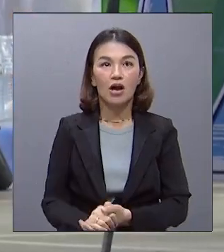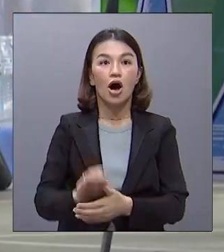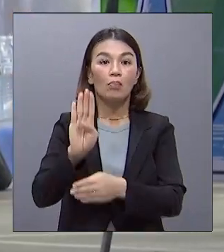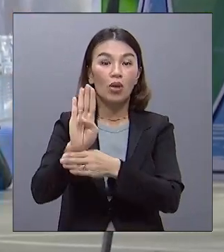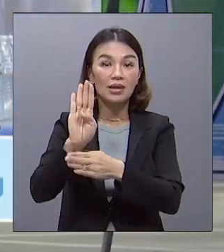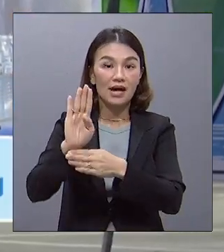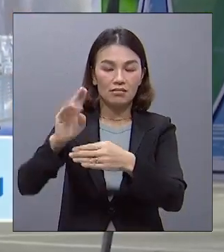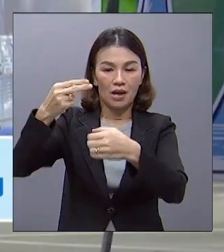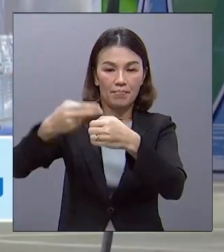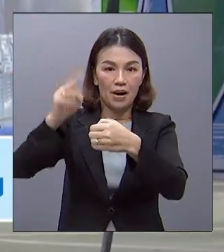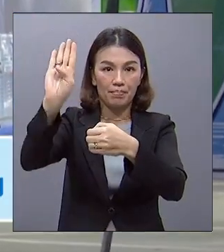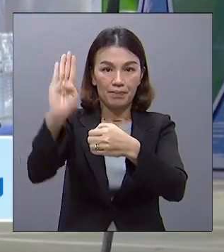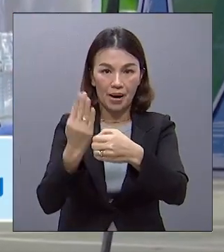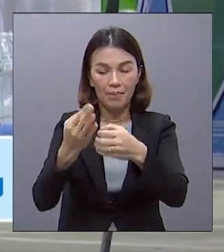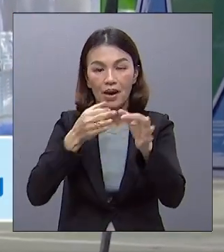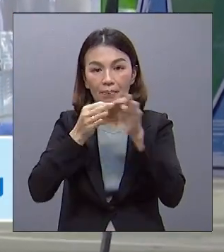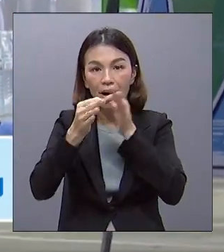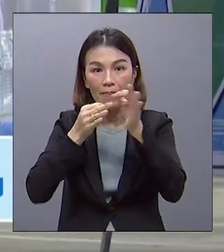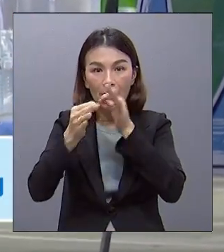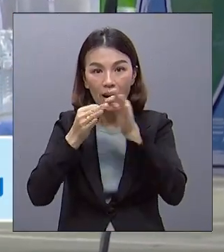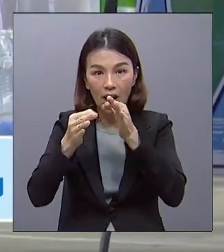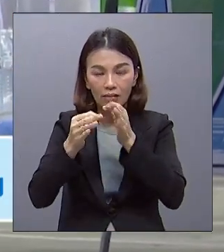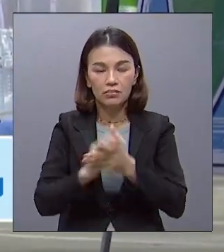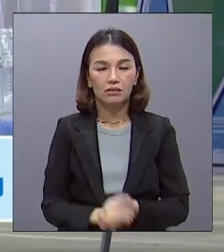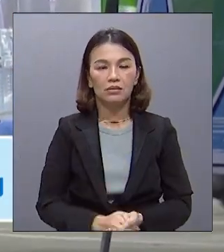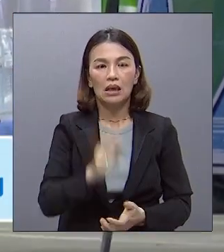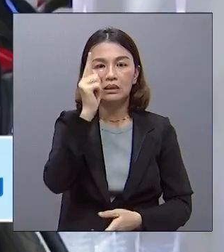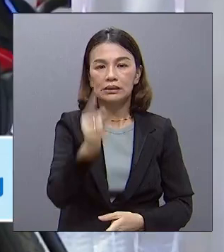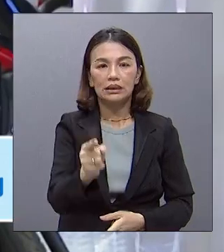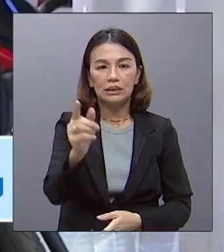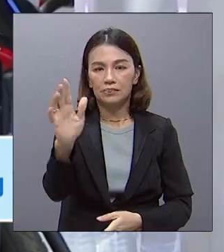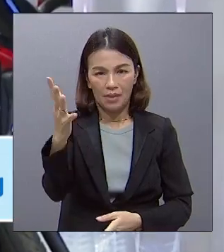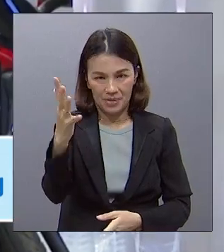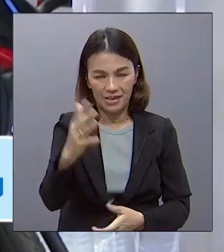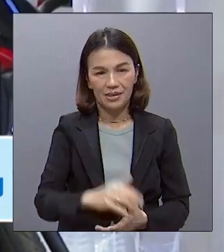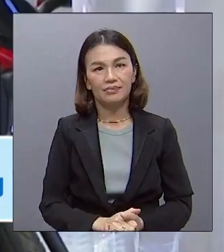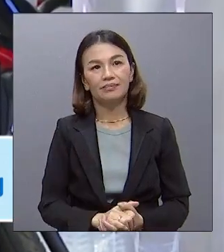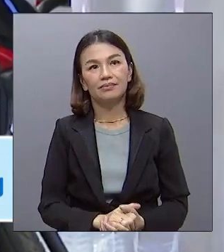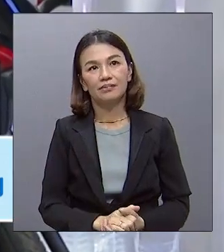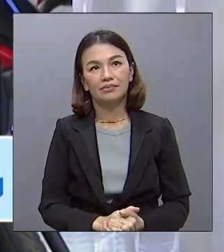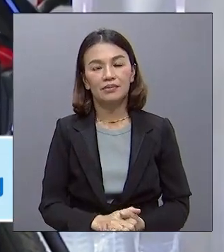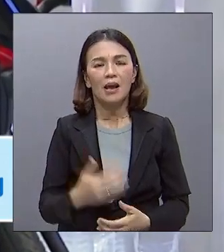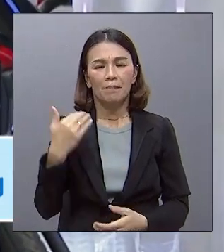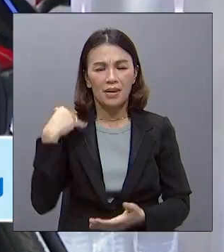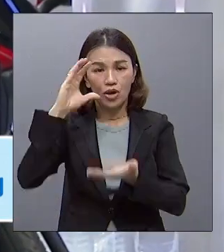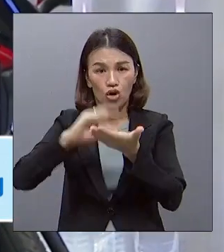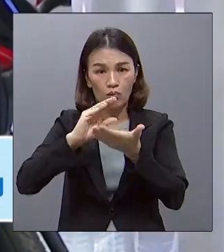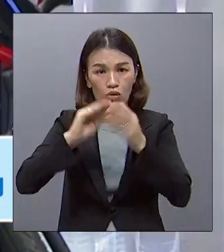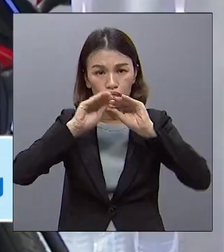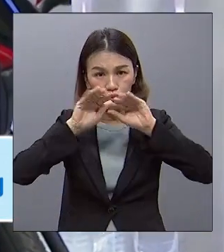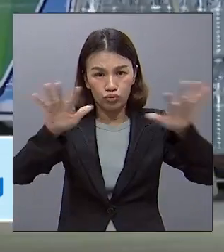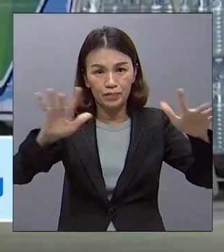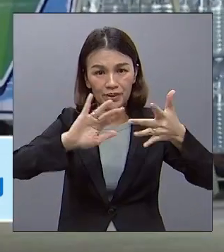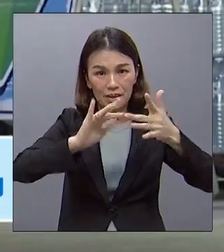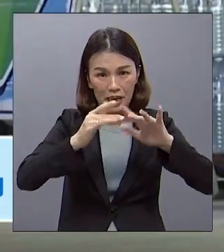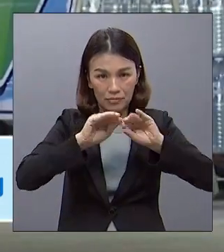มหาชนชี้แจ้งว่าประเด็นดังกล่าวนี้ไม่เป็นความจริงนะคะซึ่งหลังจากที่มีการเผยแพร่ข้อมูลนี้ผ่านสื่อสังคมออนไลน์